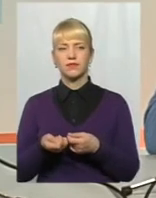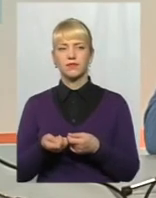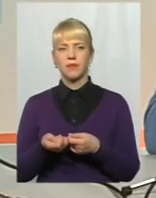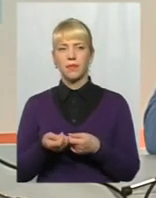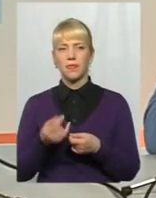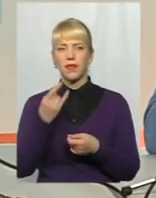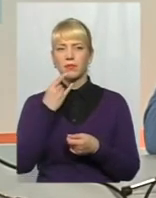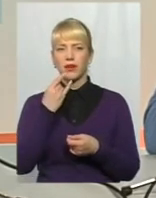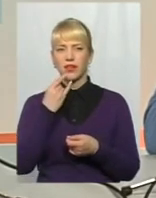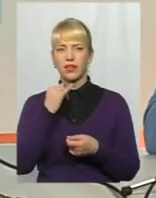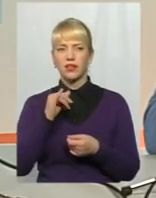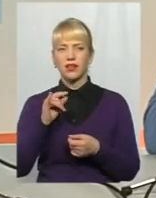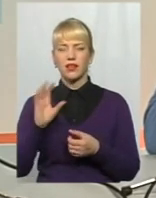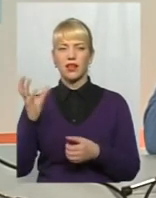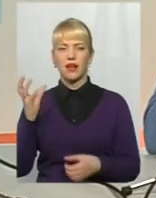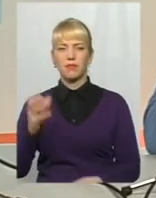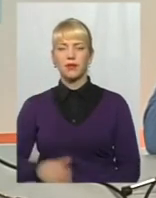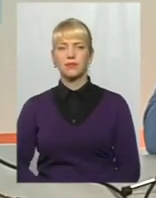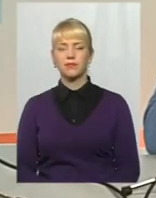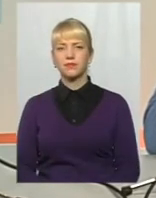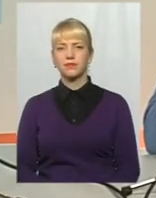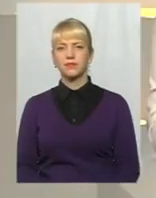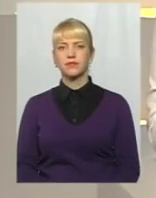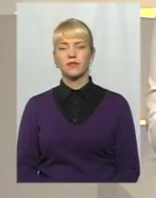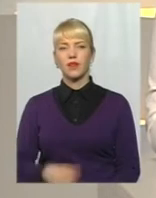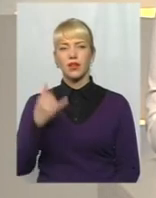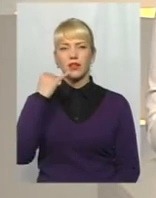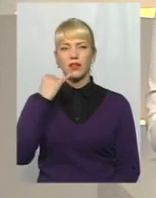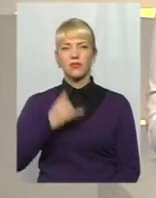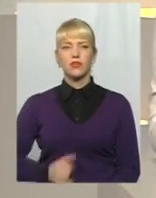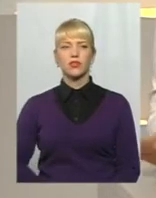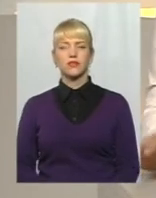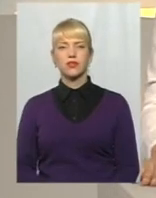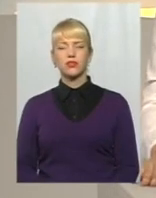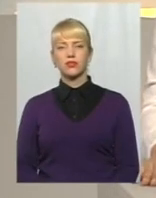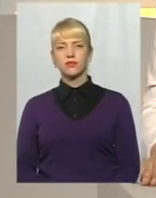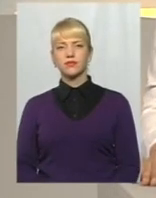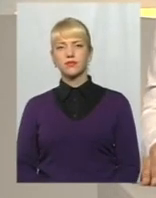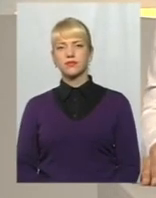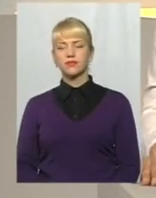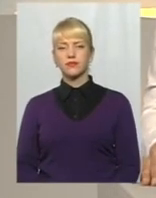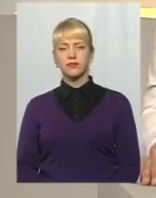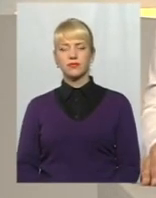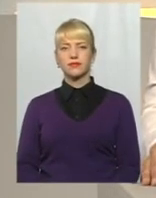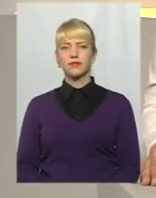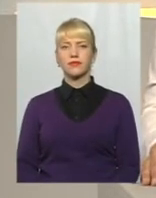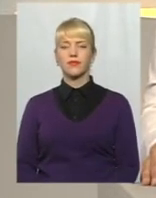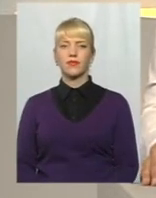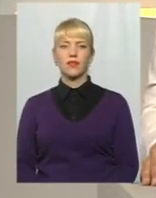батареї і лампи люмінесцентні. Дякую, пане Олег. У нас є телефонний дзвінок. Давайте послухаємо нашого глядача. Доброго